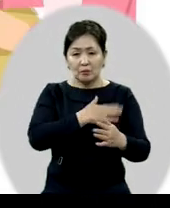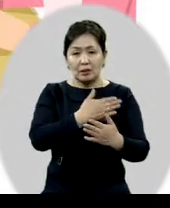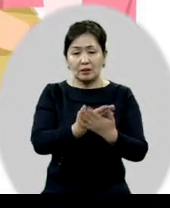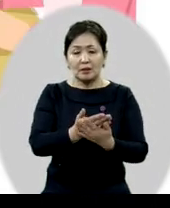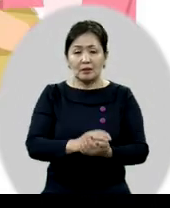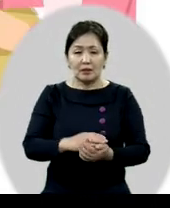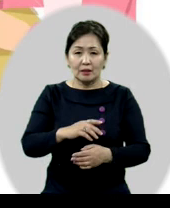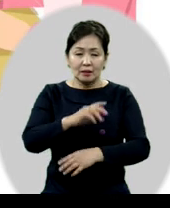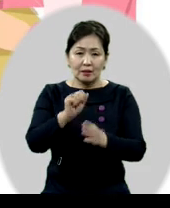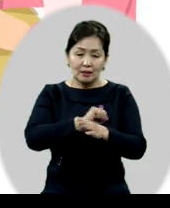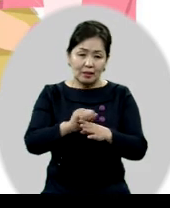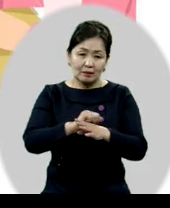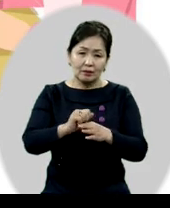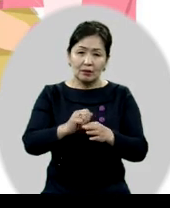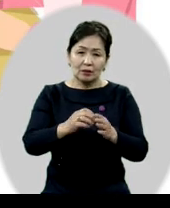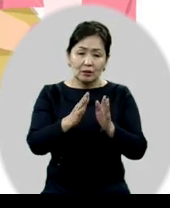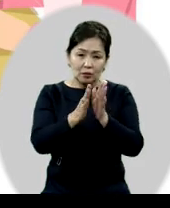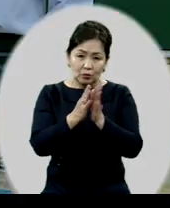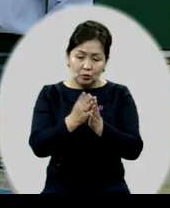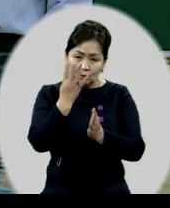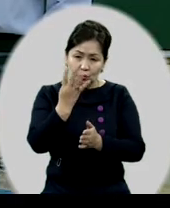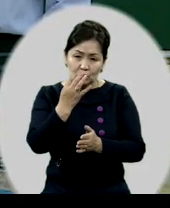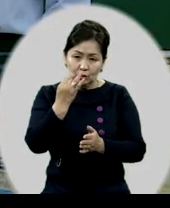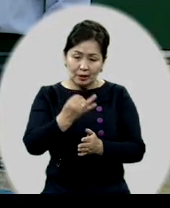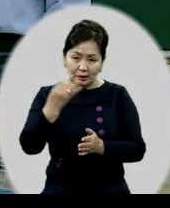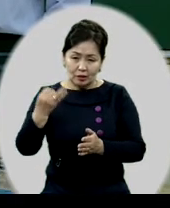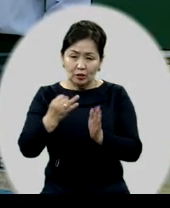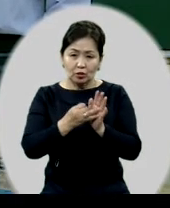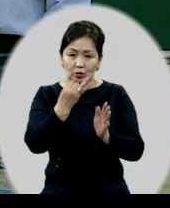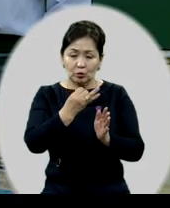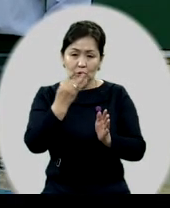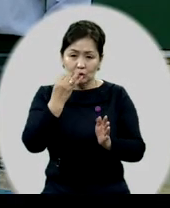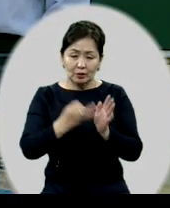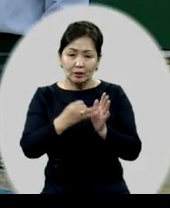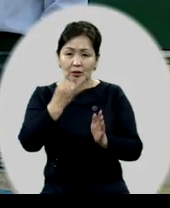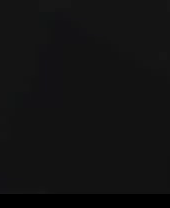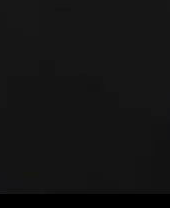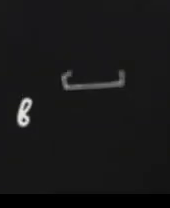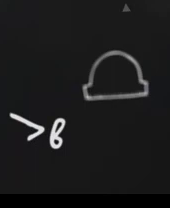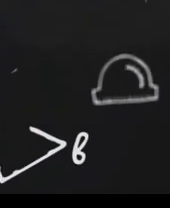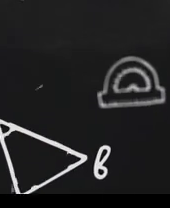Гэрийн даалгаврт сурах бичгийн 477-479-р бодлогыг бодоорой.